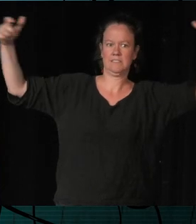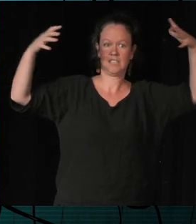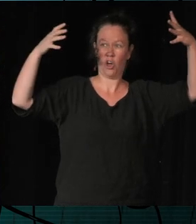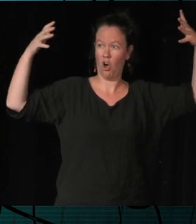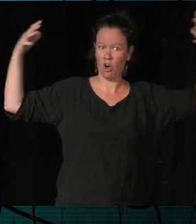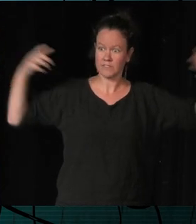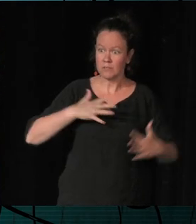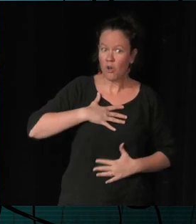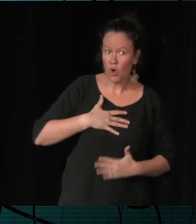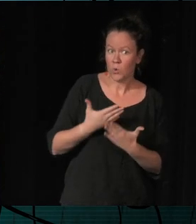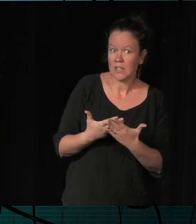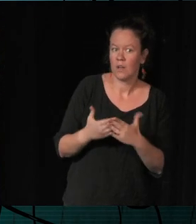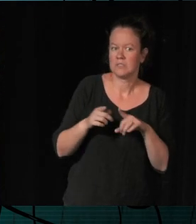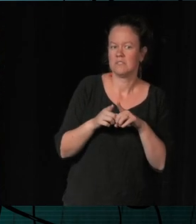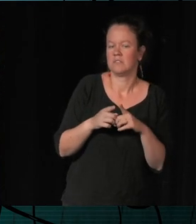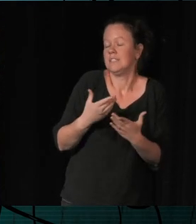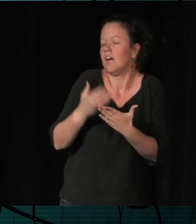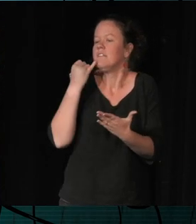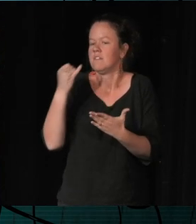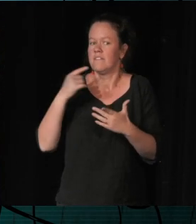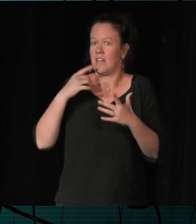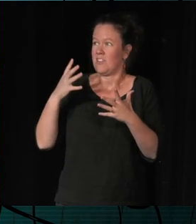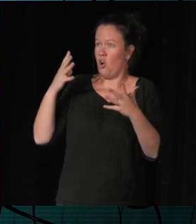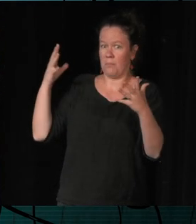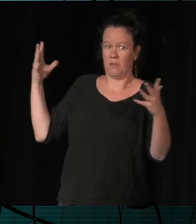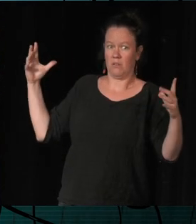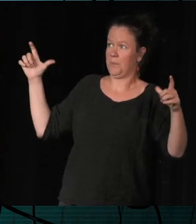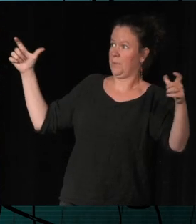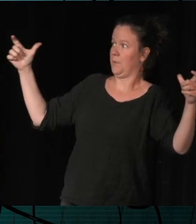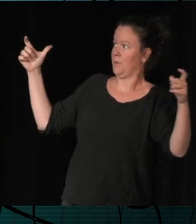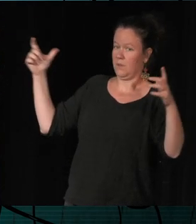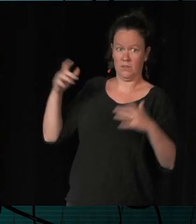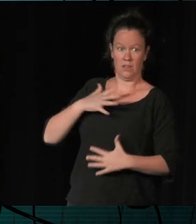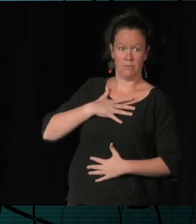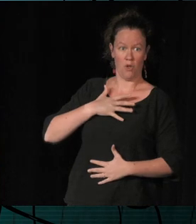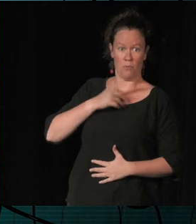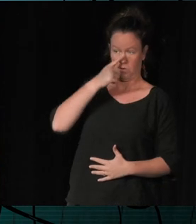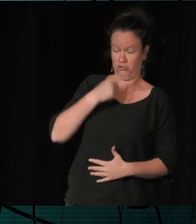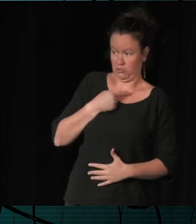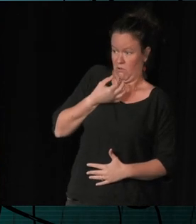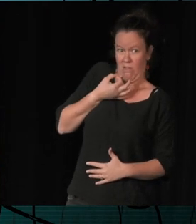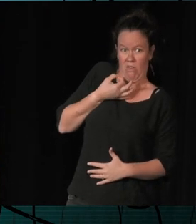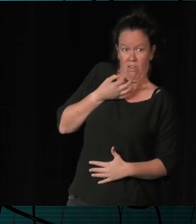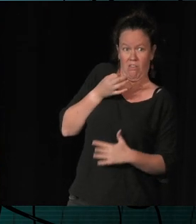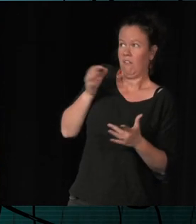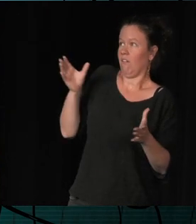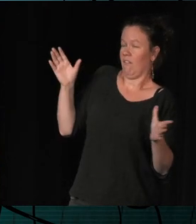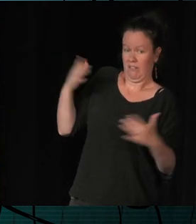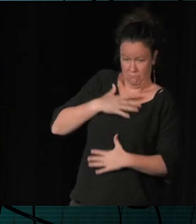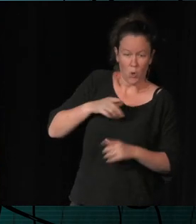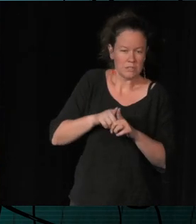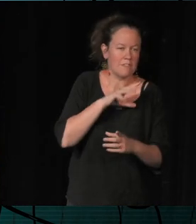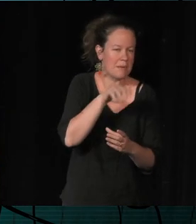c'est vraiment tout l'enjeu du cosmicisme, c'est quelle frayeur on peut ressentir face au vaste cosmos, parce qu'on se sent absolument minuscule face à tout